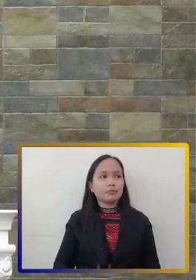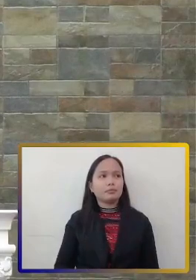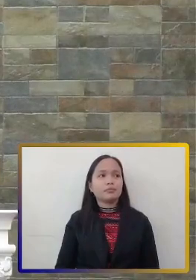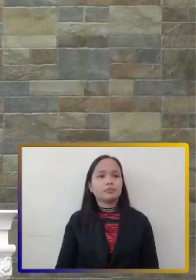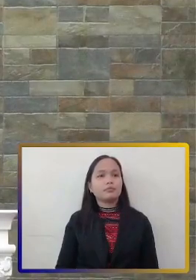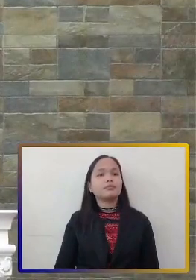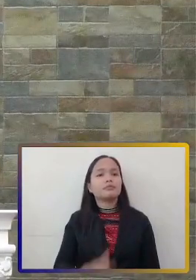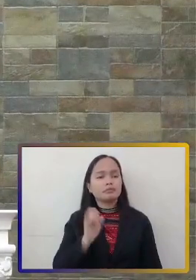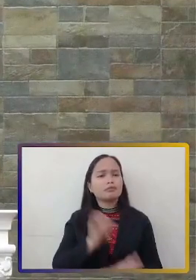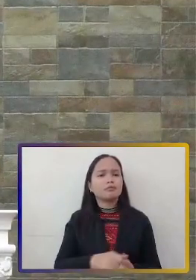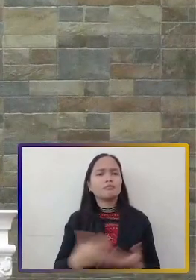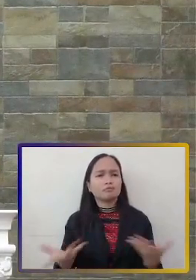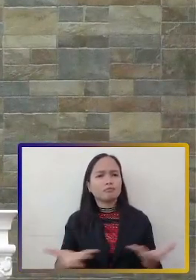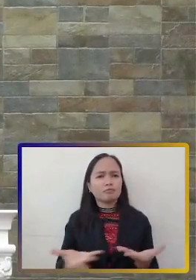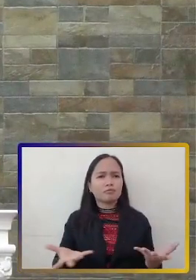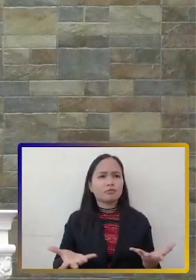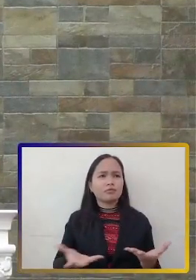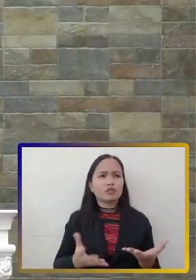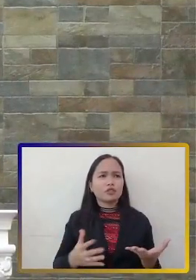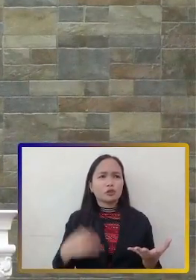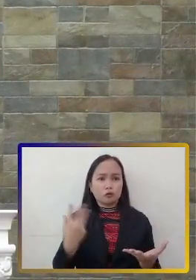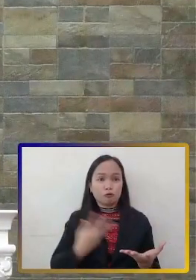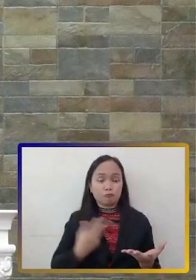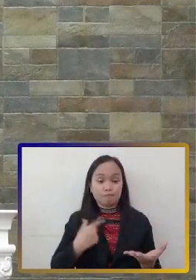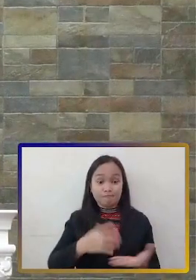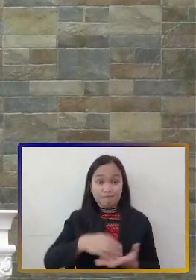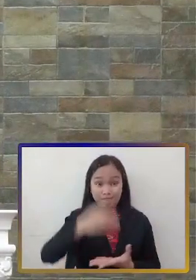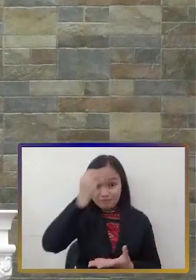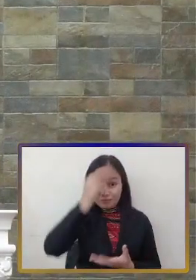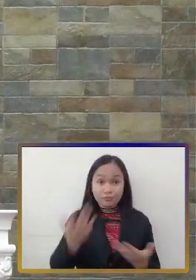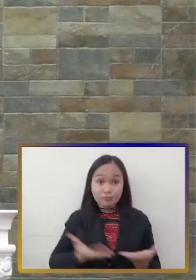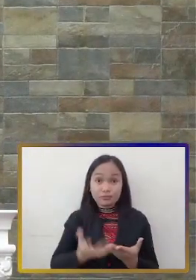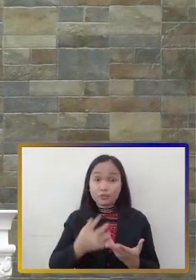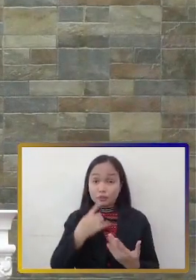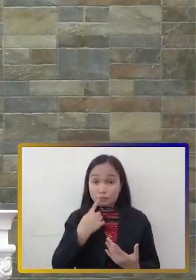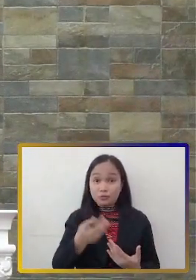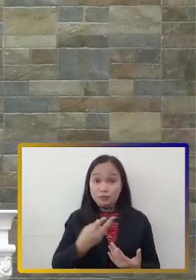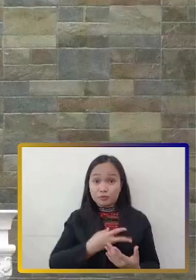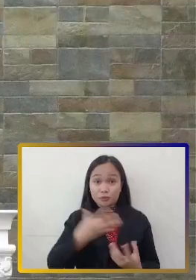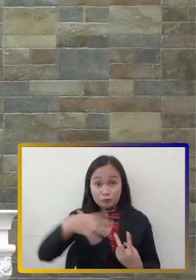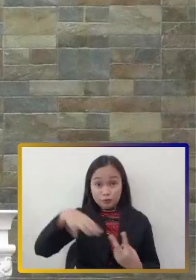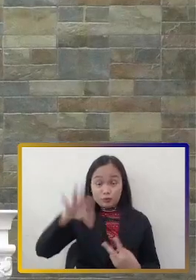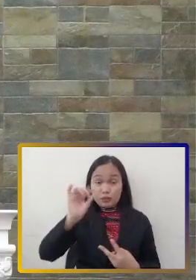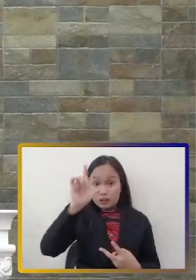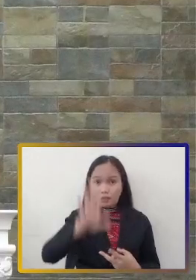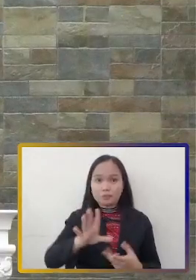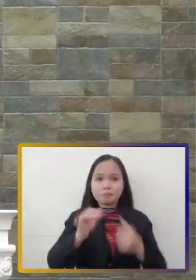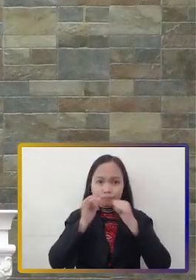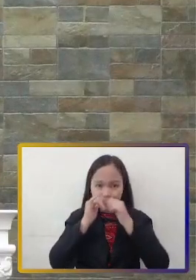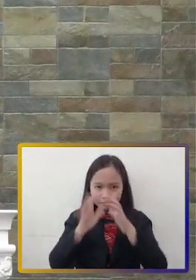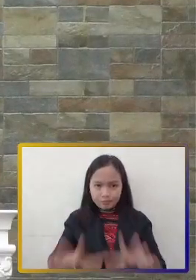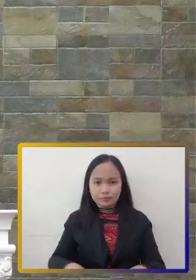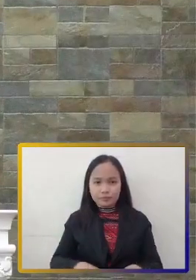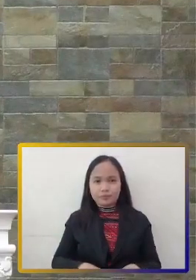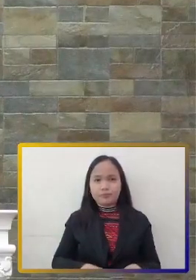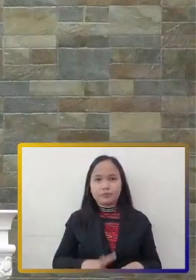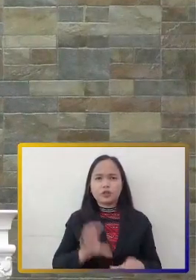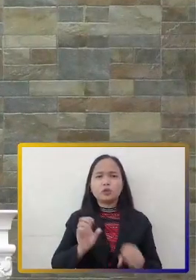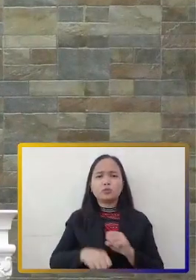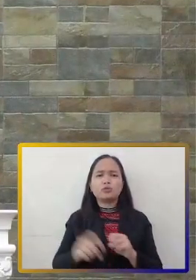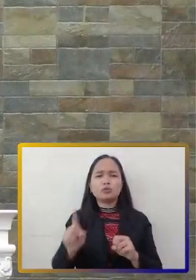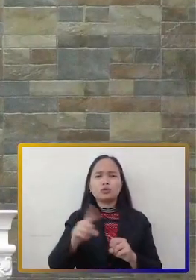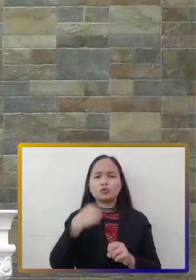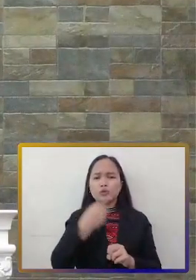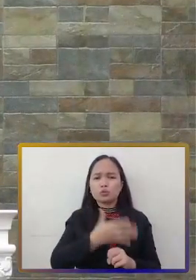That's where the blessing is. Diyan mo makikita yung pagpapala ng Diyos. Kaya sa